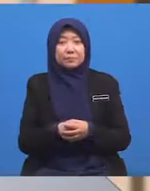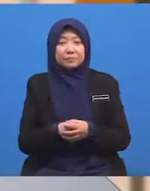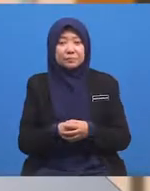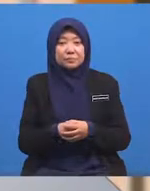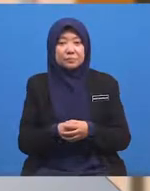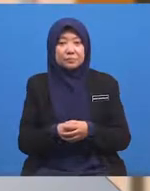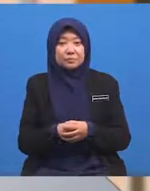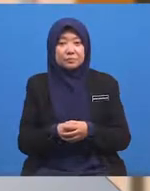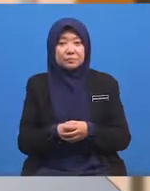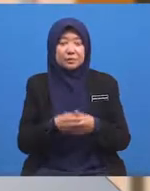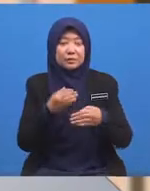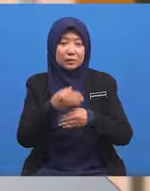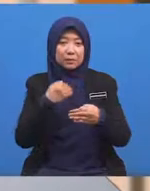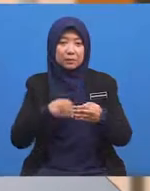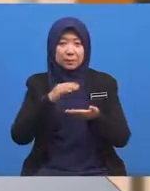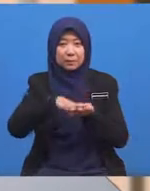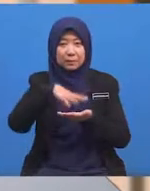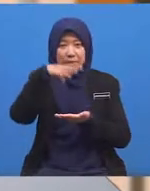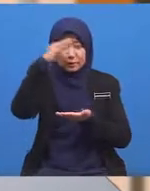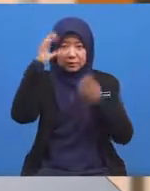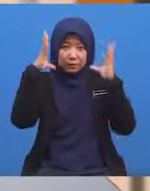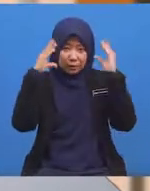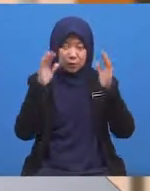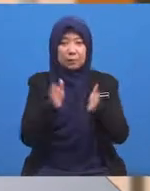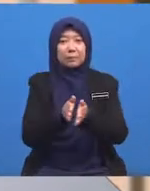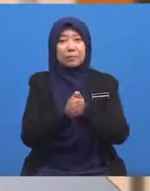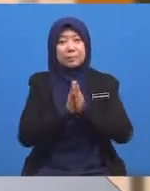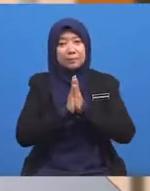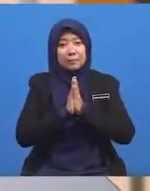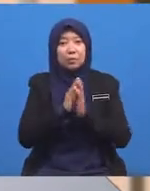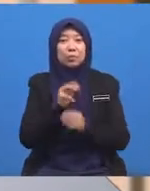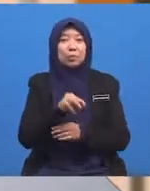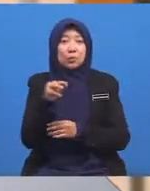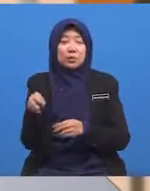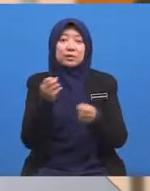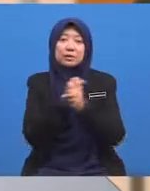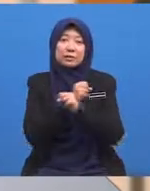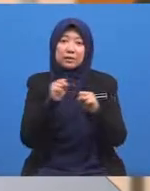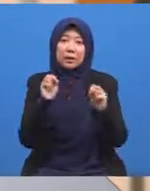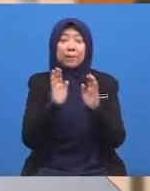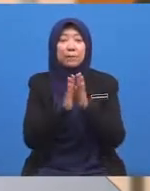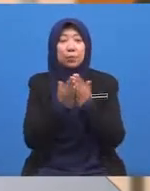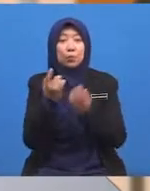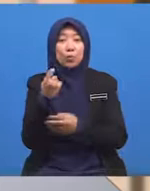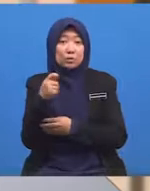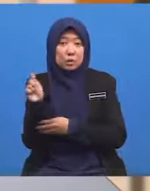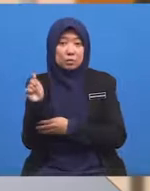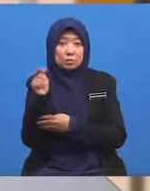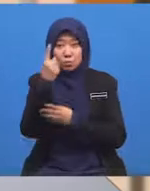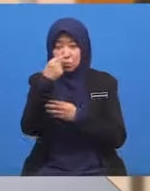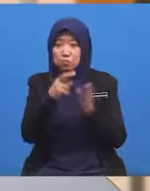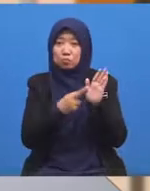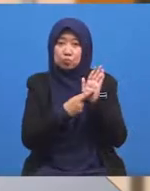Sebelum cikgu memulakan pelajaran, cikgu minta murid-murid menyediakan buku teks sebagai